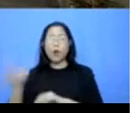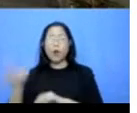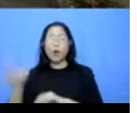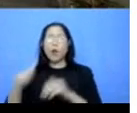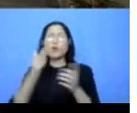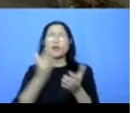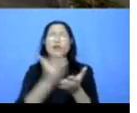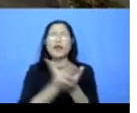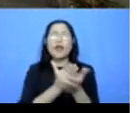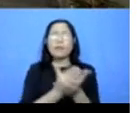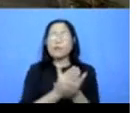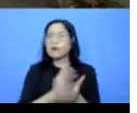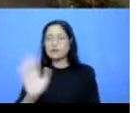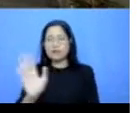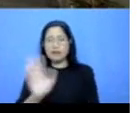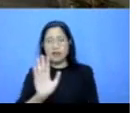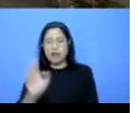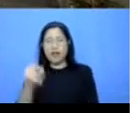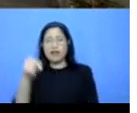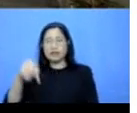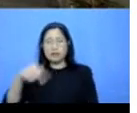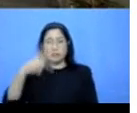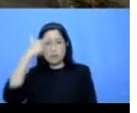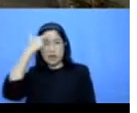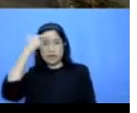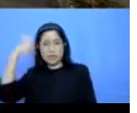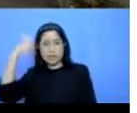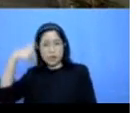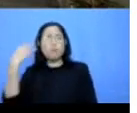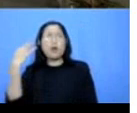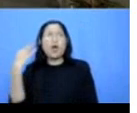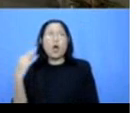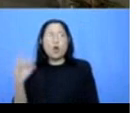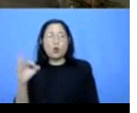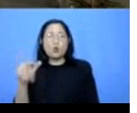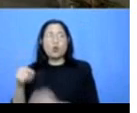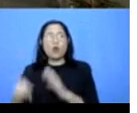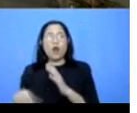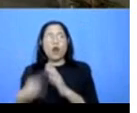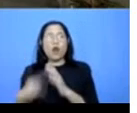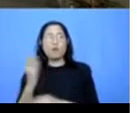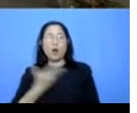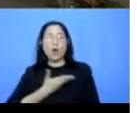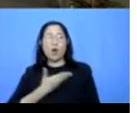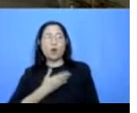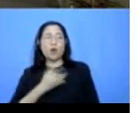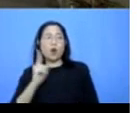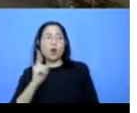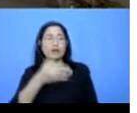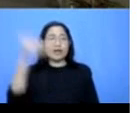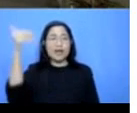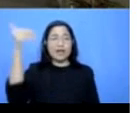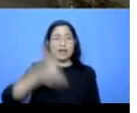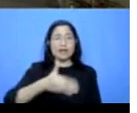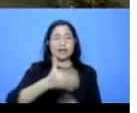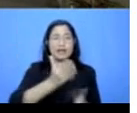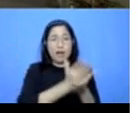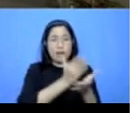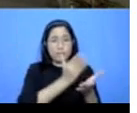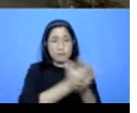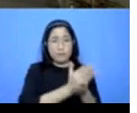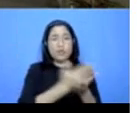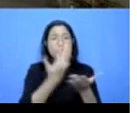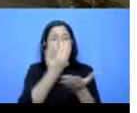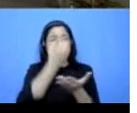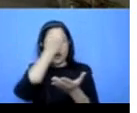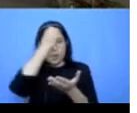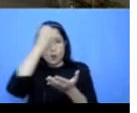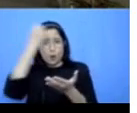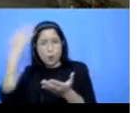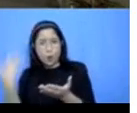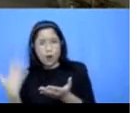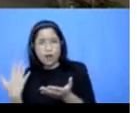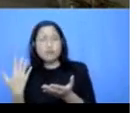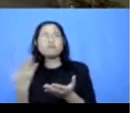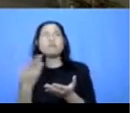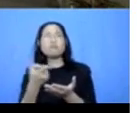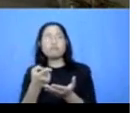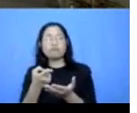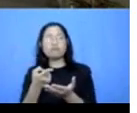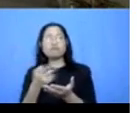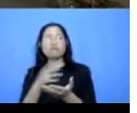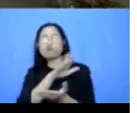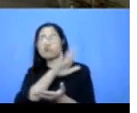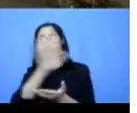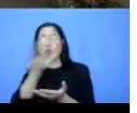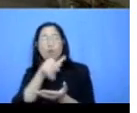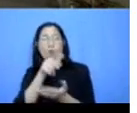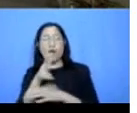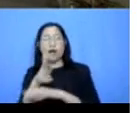karena pelajarannya baru akan dimulai. Nanti kalau ada yang terlambat dan juga ada yang miss gitu ya, ada yang terlewat, ini semua direkam